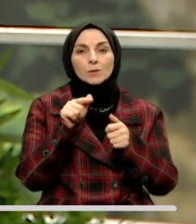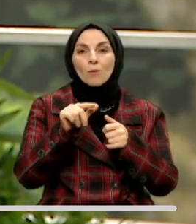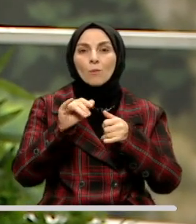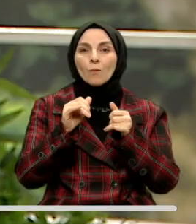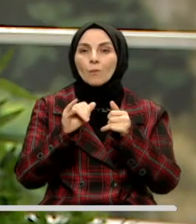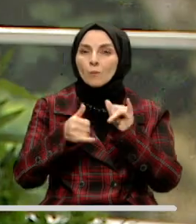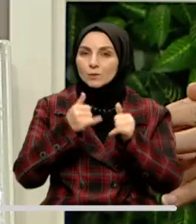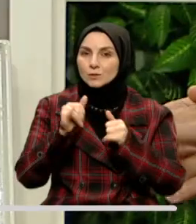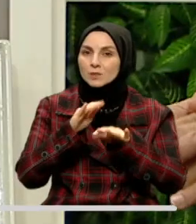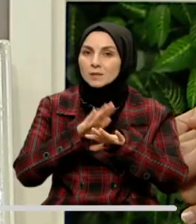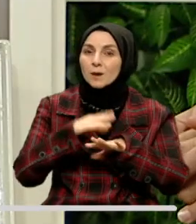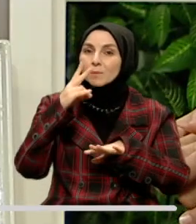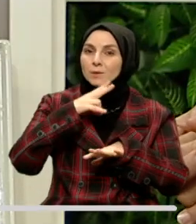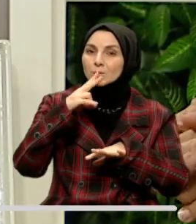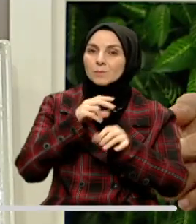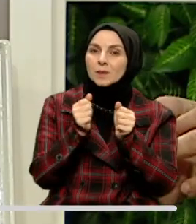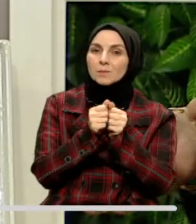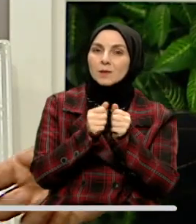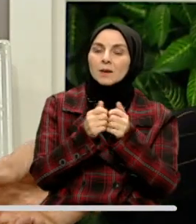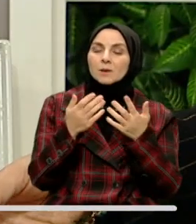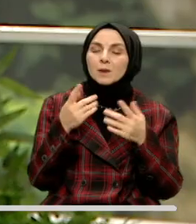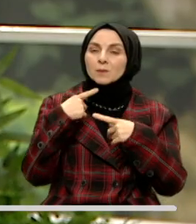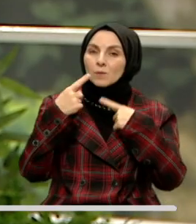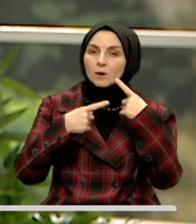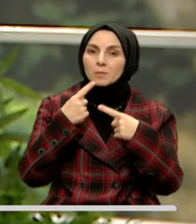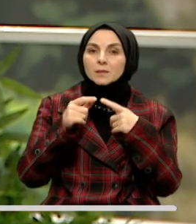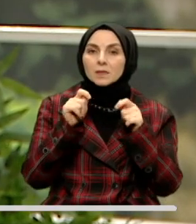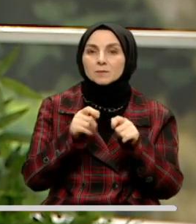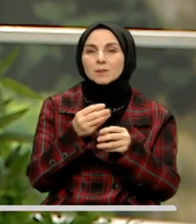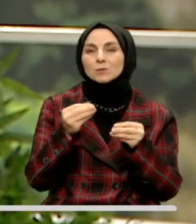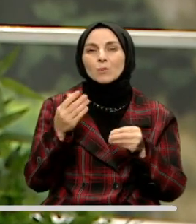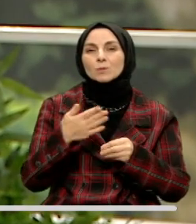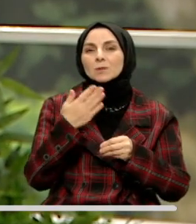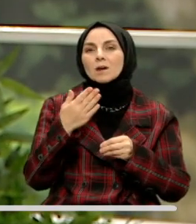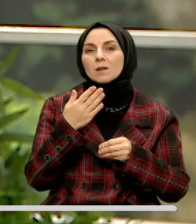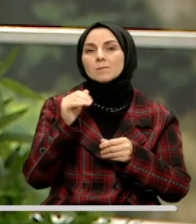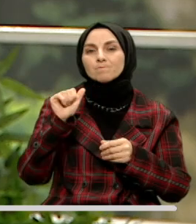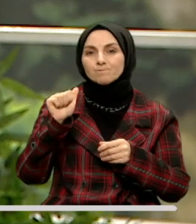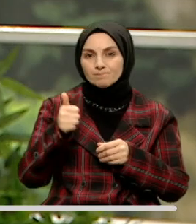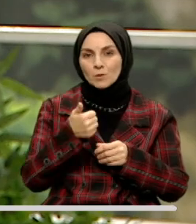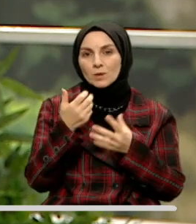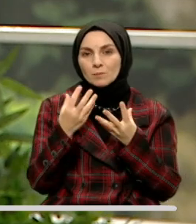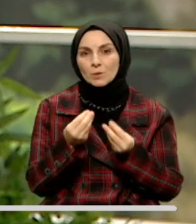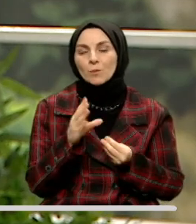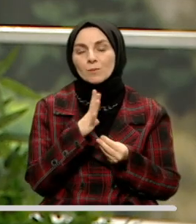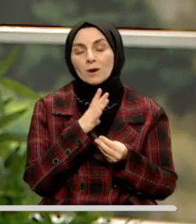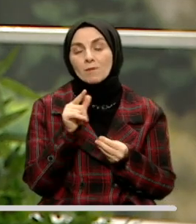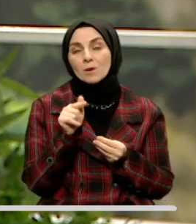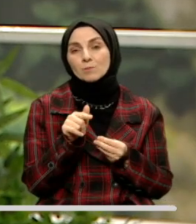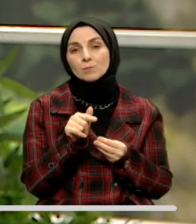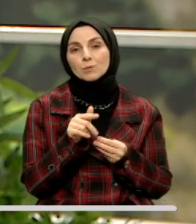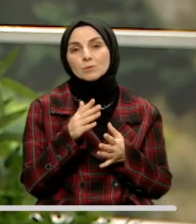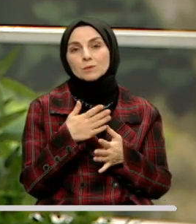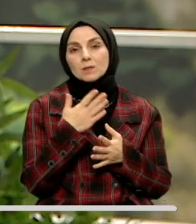gülmek, kahkaha atmak. Ne kadar daha kıymetli. Hazır alınan, getirilen paketin içinden çıkarılan bir oyuncaktan çok